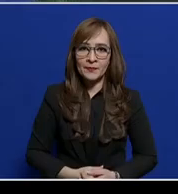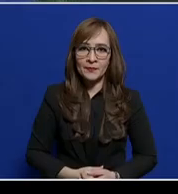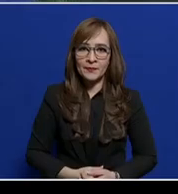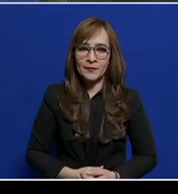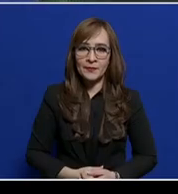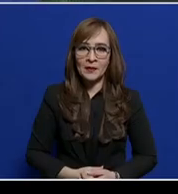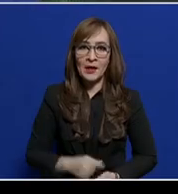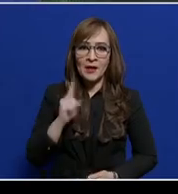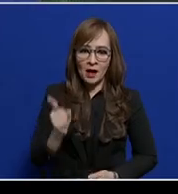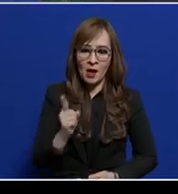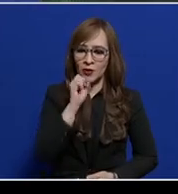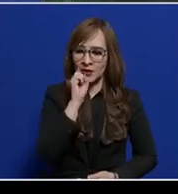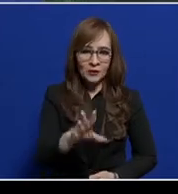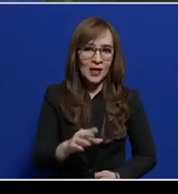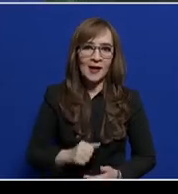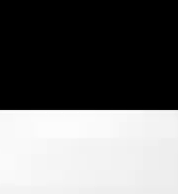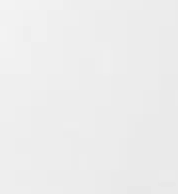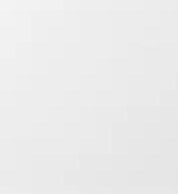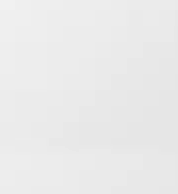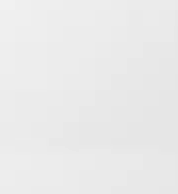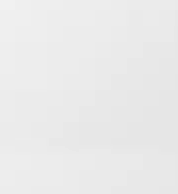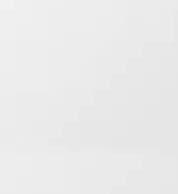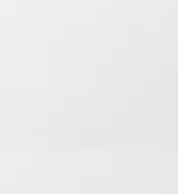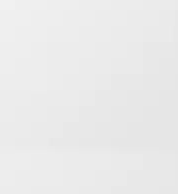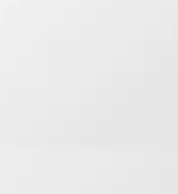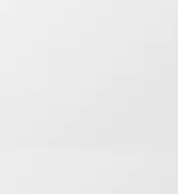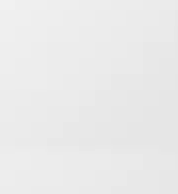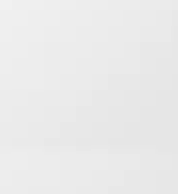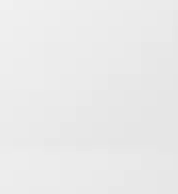diutarakan untuk Kabupaten Bulungan film masih ada